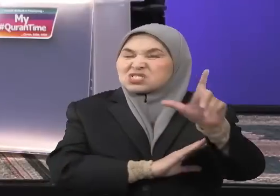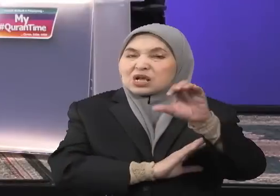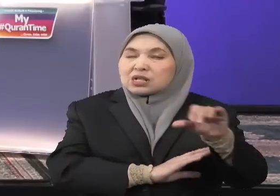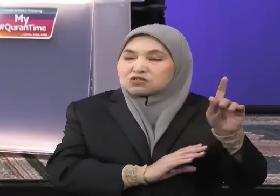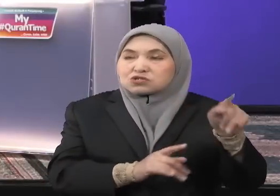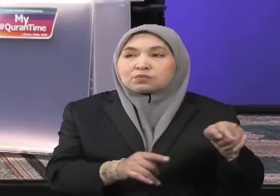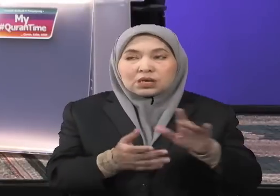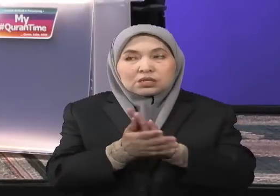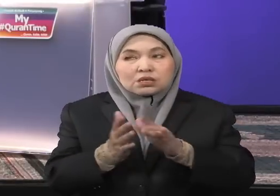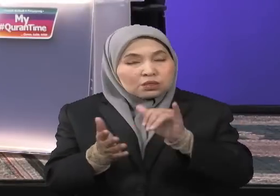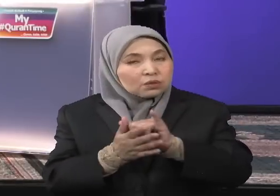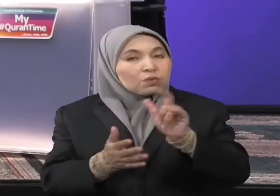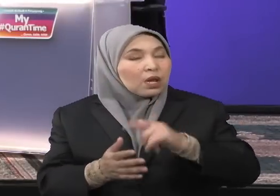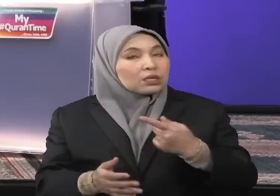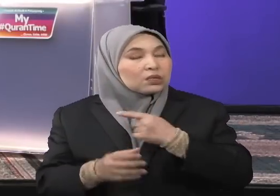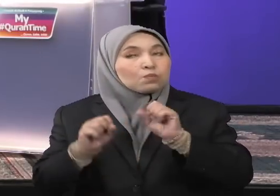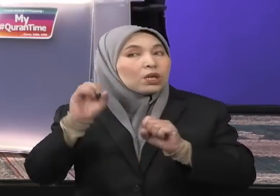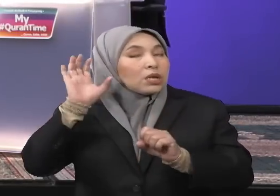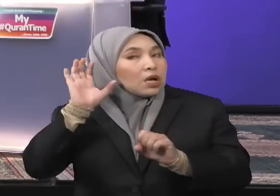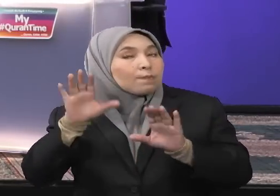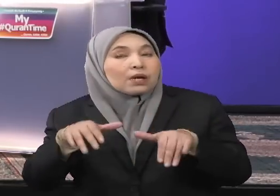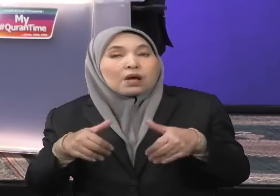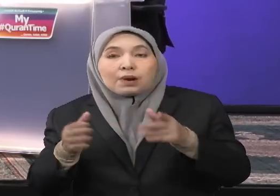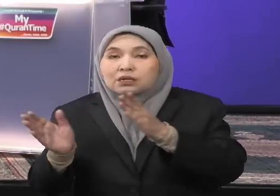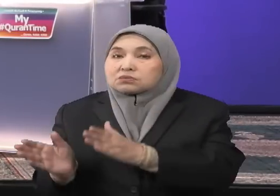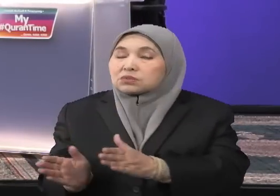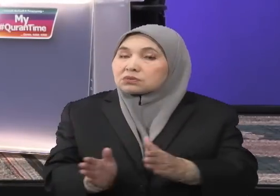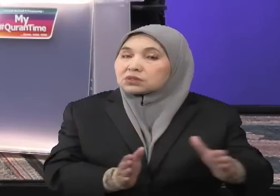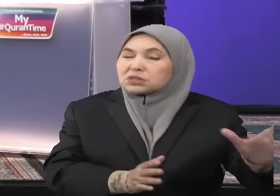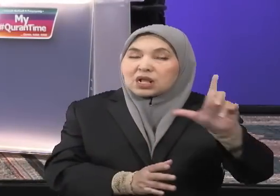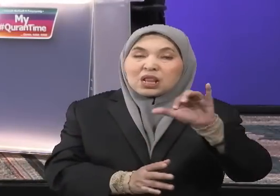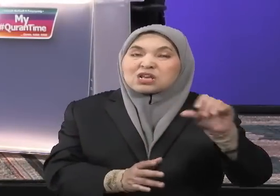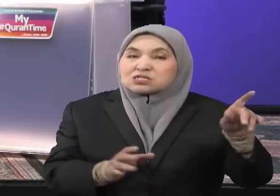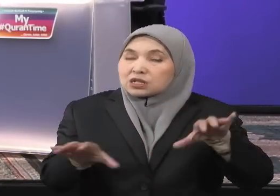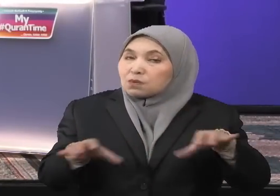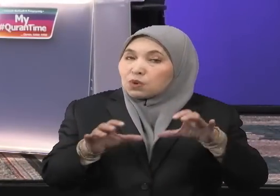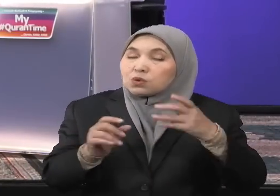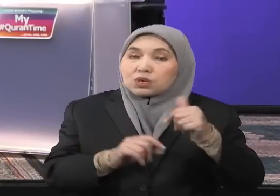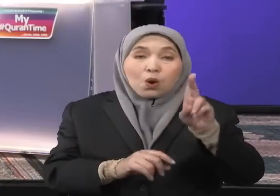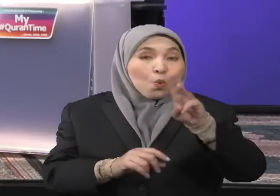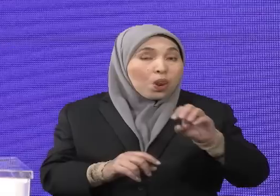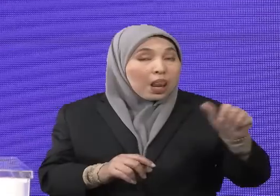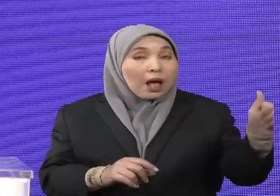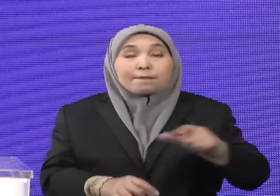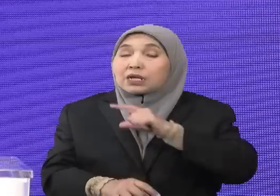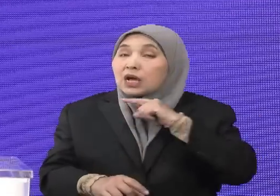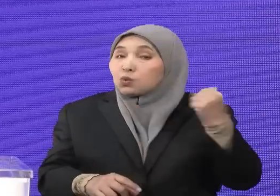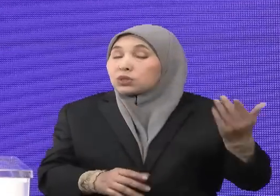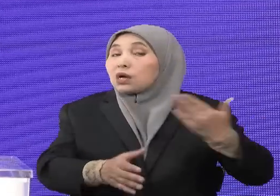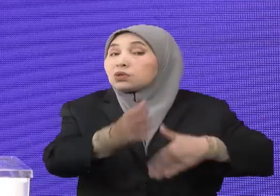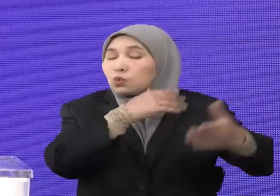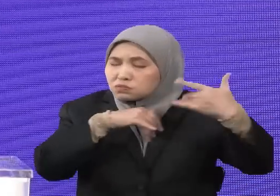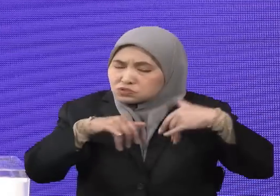jadi begitulah teman-teman kita boleh dengar Bagaimana strategi DJ yang dilaksanakan oleh ulama Yahudi pada zaman dahulu masih berterusan